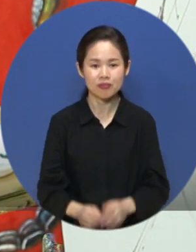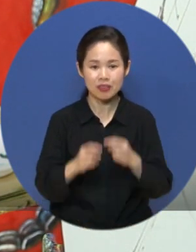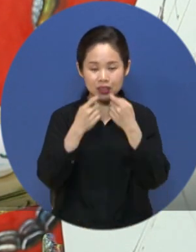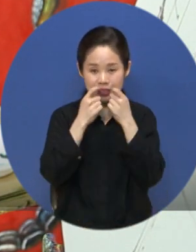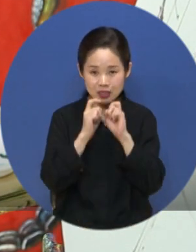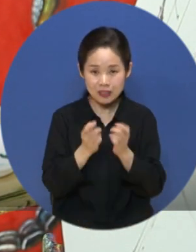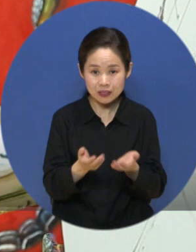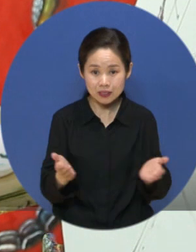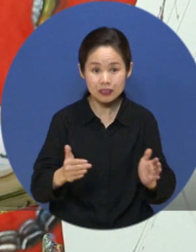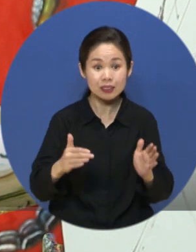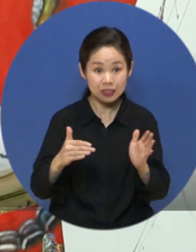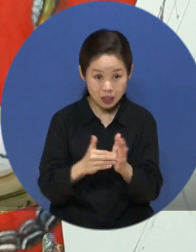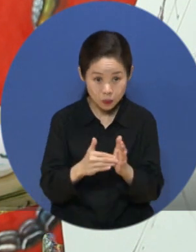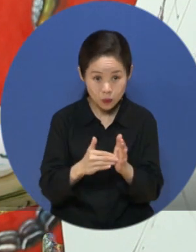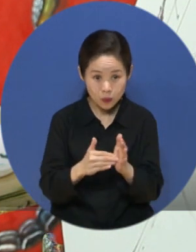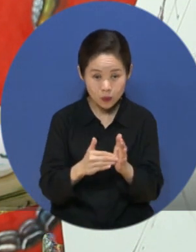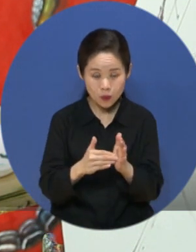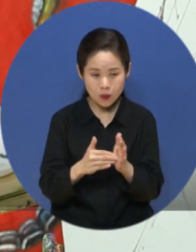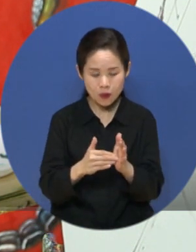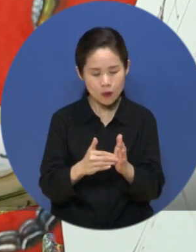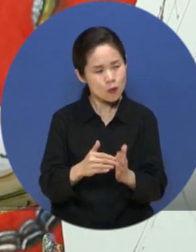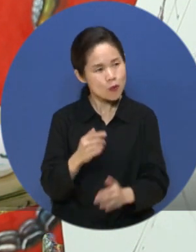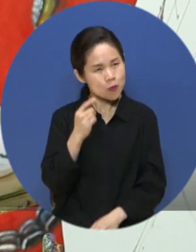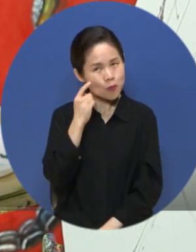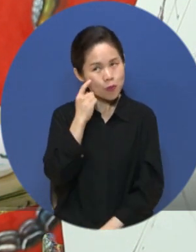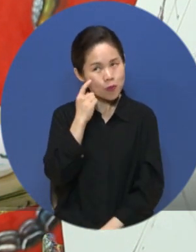오해했던 지가 끝나고